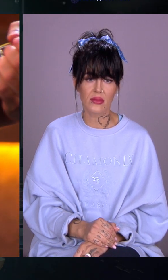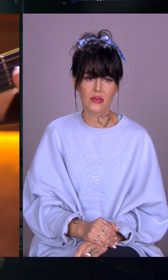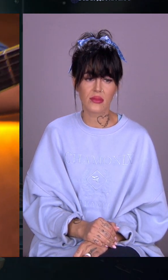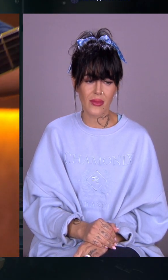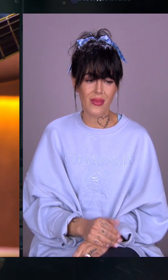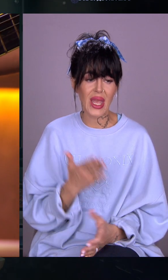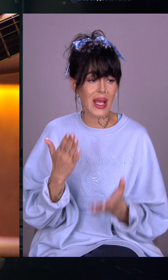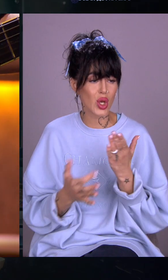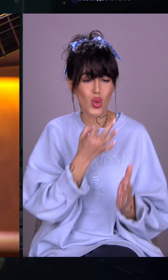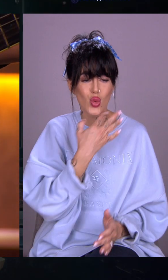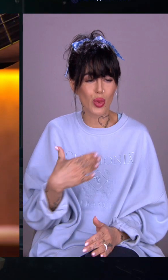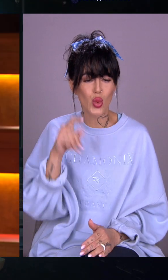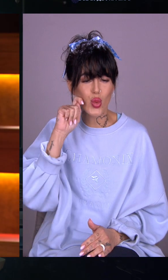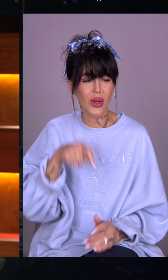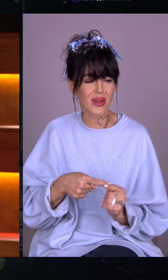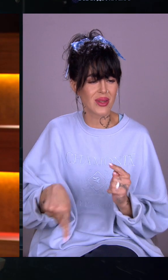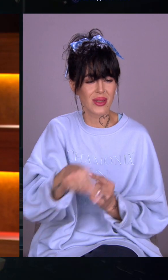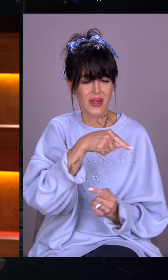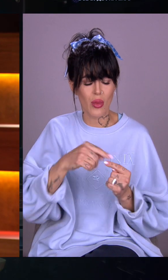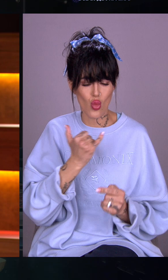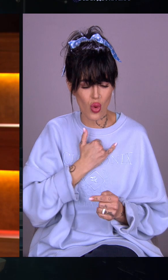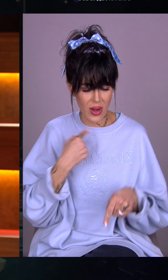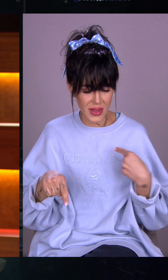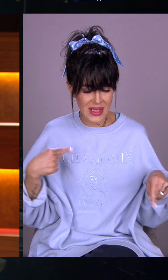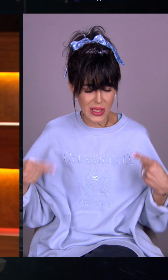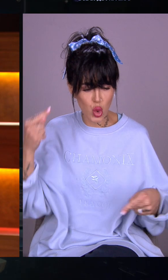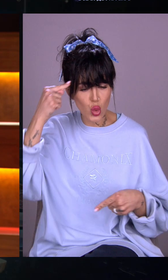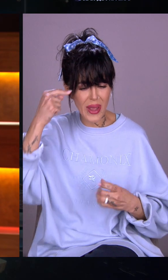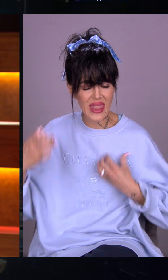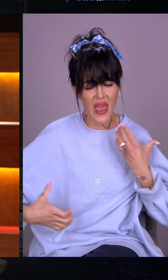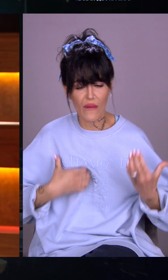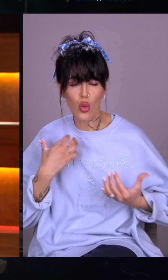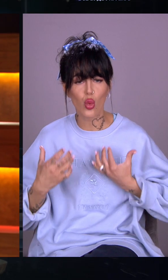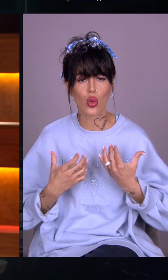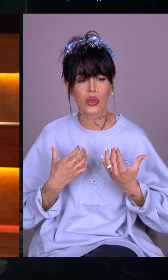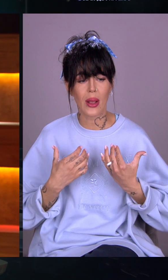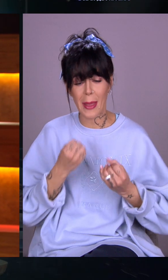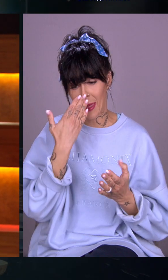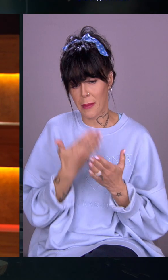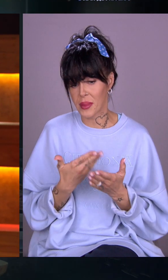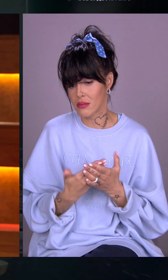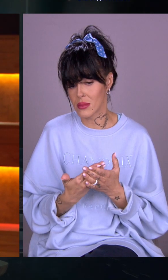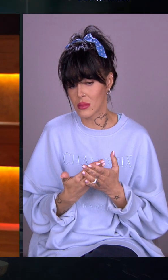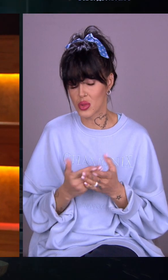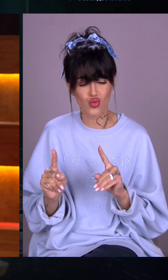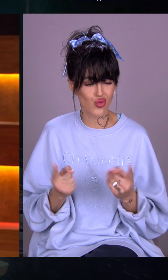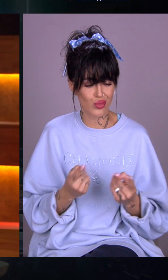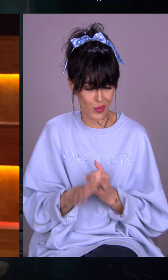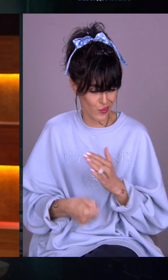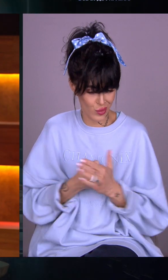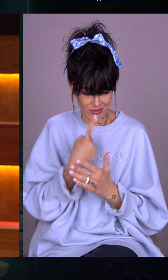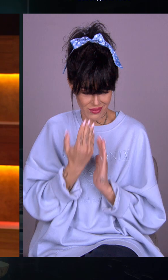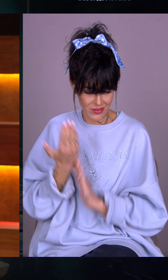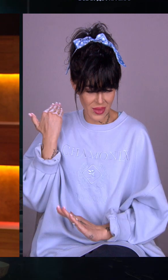Як будь-якого українця, мене зараз багато різних думок тривожить. Наприклад, чому ще зовсім недавно мене